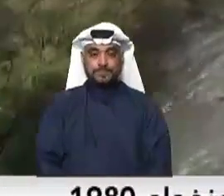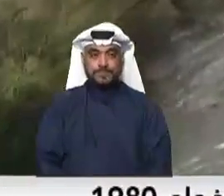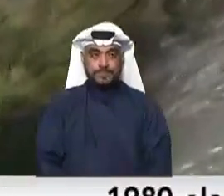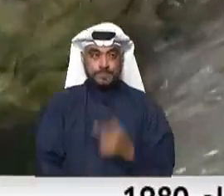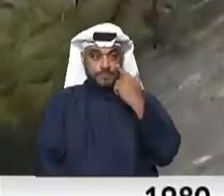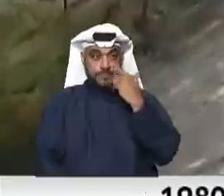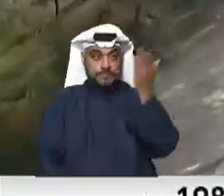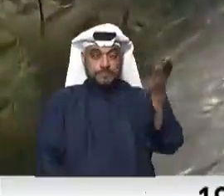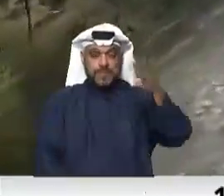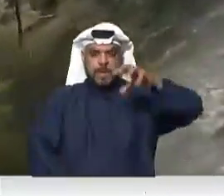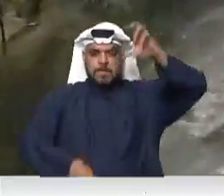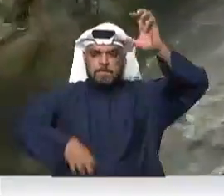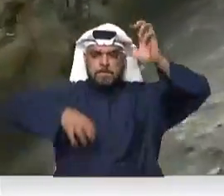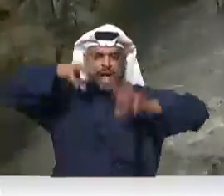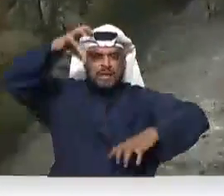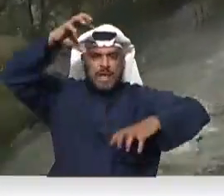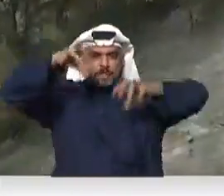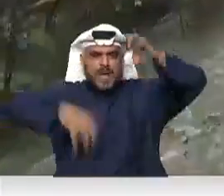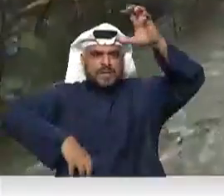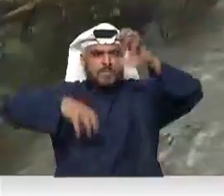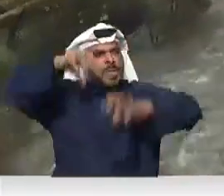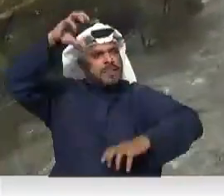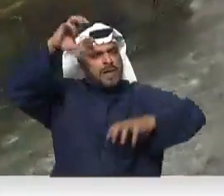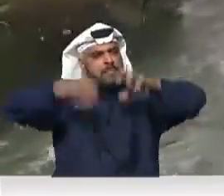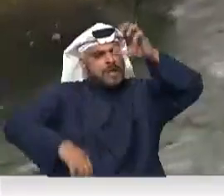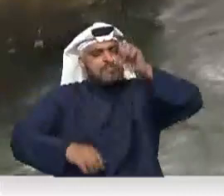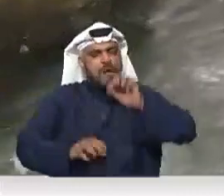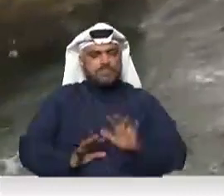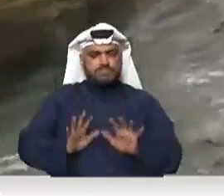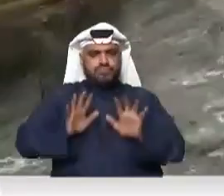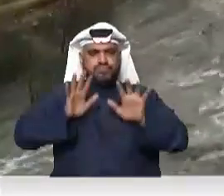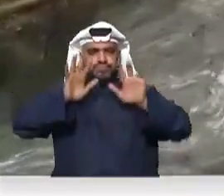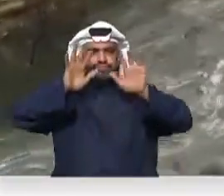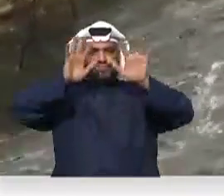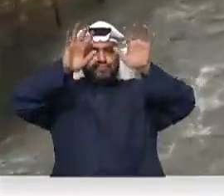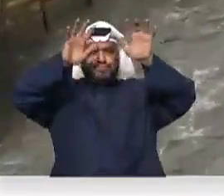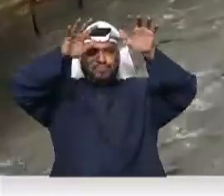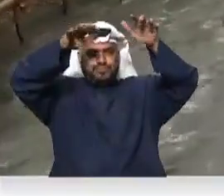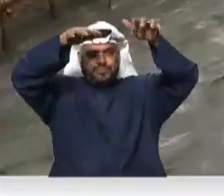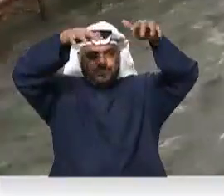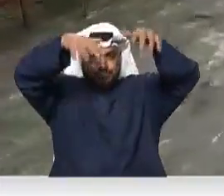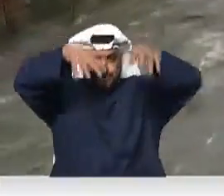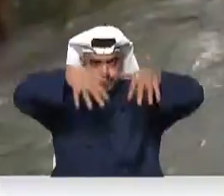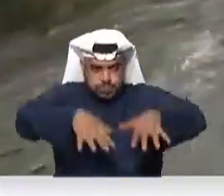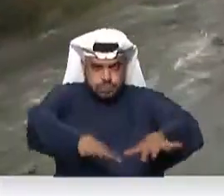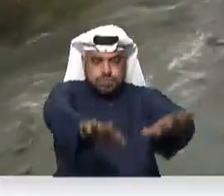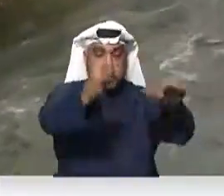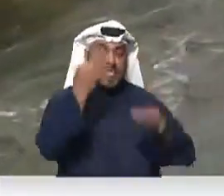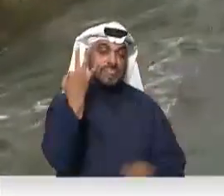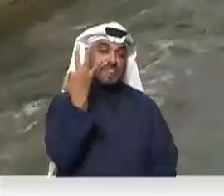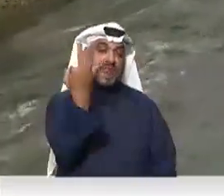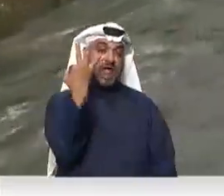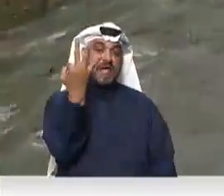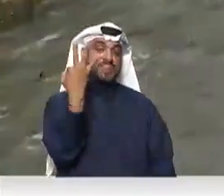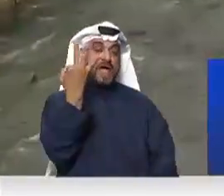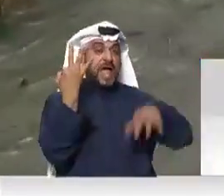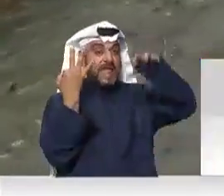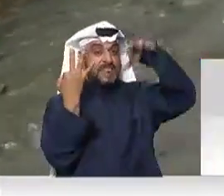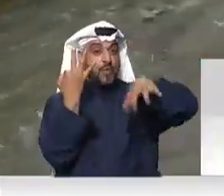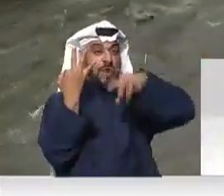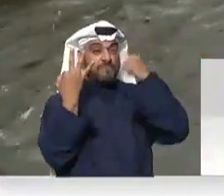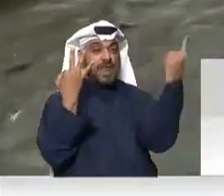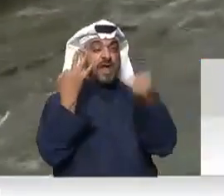فيضانات اعارمه وكارثه تلو الاخرى في ثلاث دول حول العالم اودت